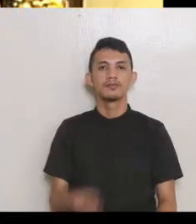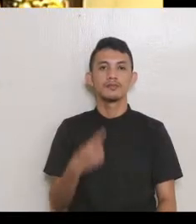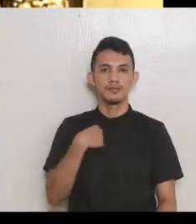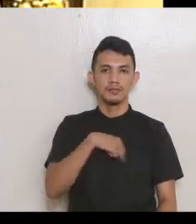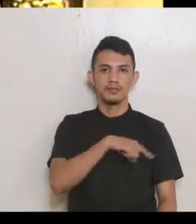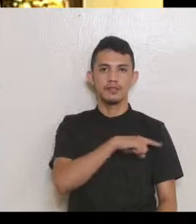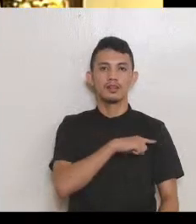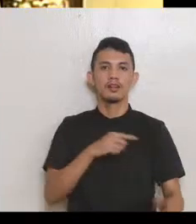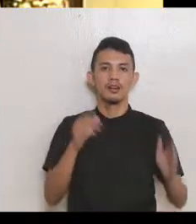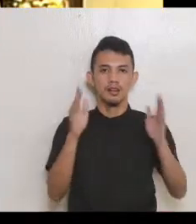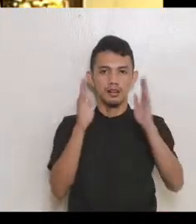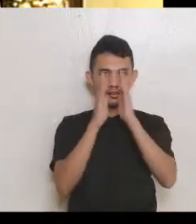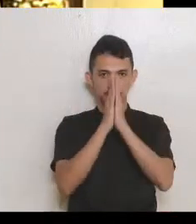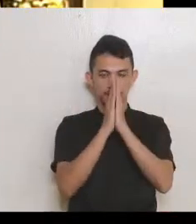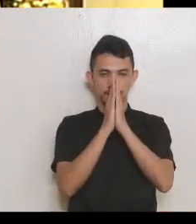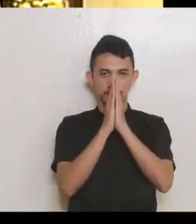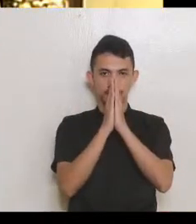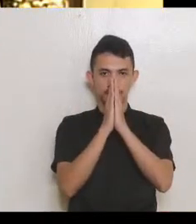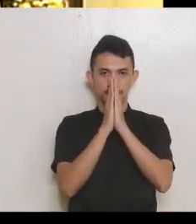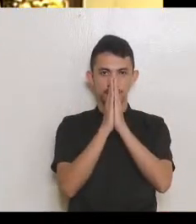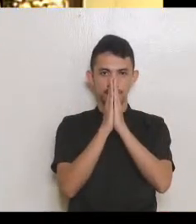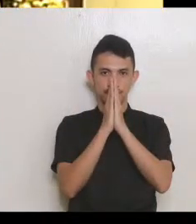Magampo kita.